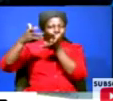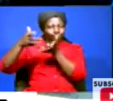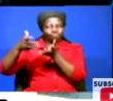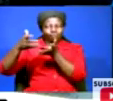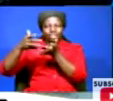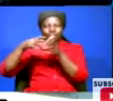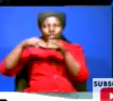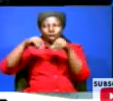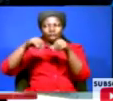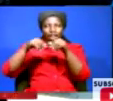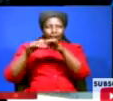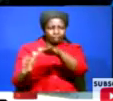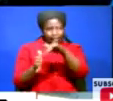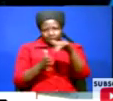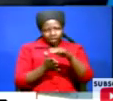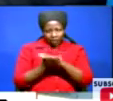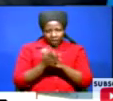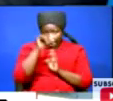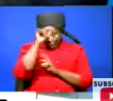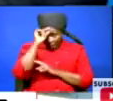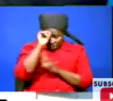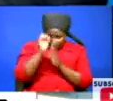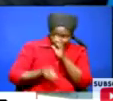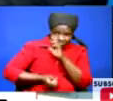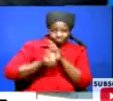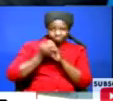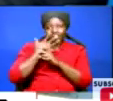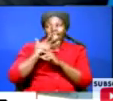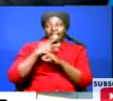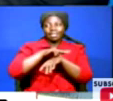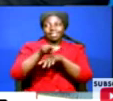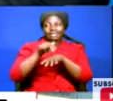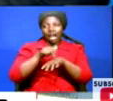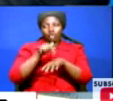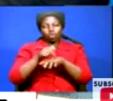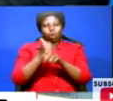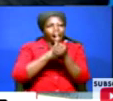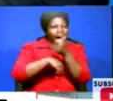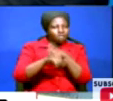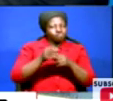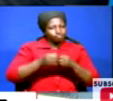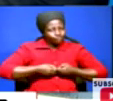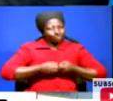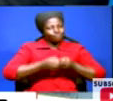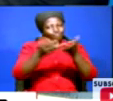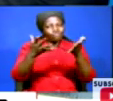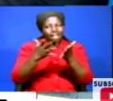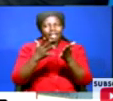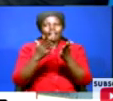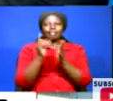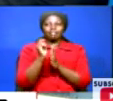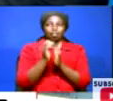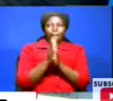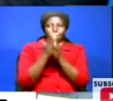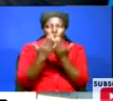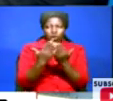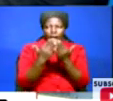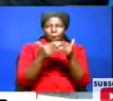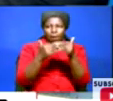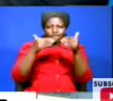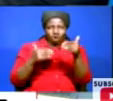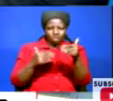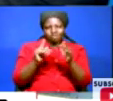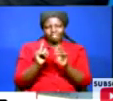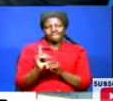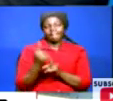Na serikali imezindua shughuli ya kitaifa ya usambazaji wa vitabu vya kiada vya gredi ya saba kabla ya kundi la kwanza la wanafunzi wa